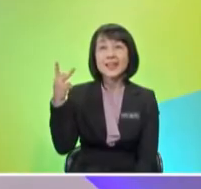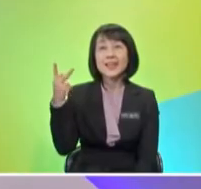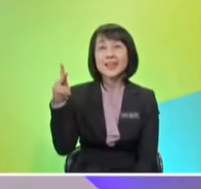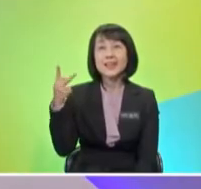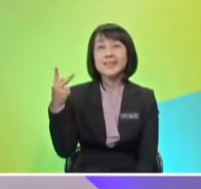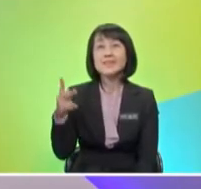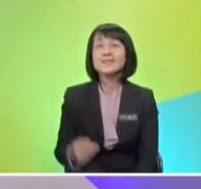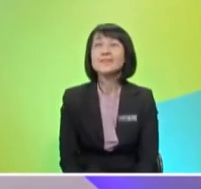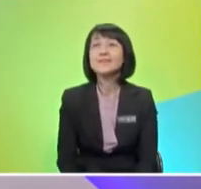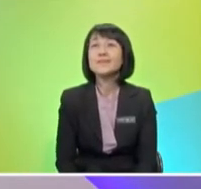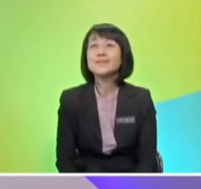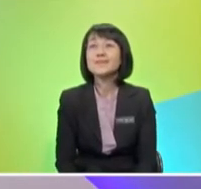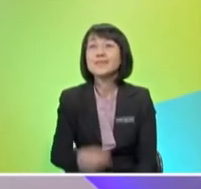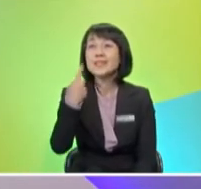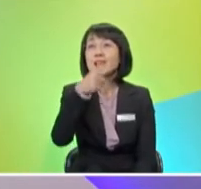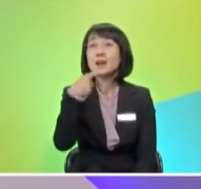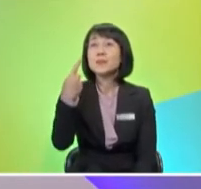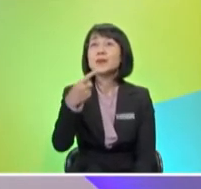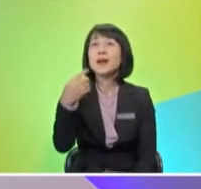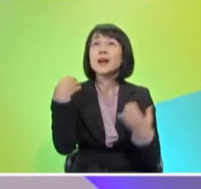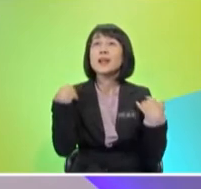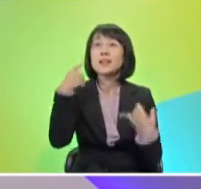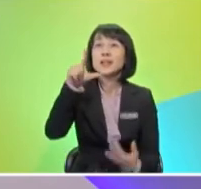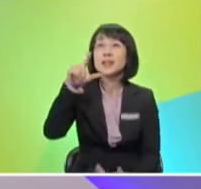siap punya Lego warna kuning